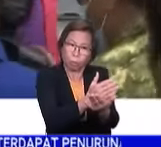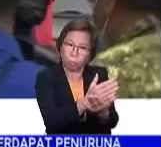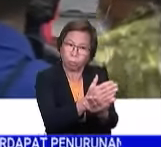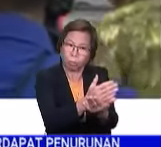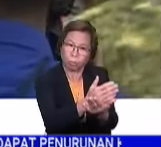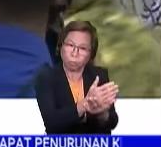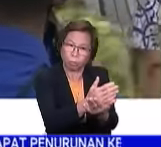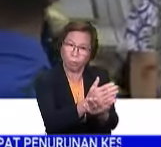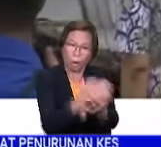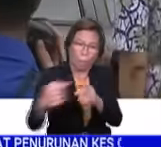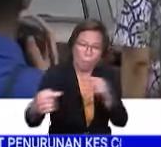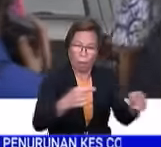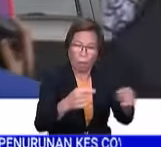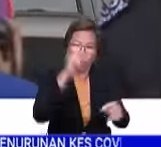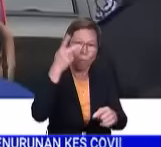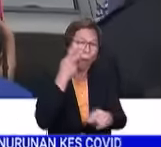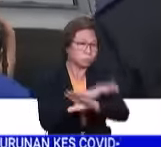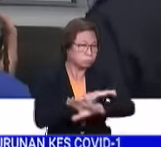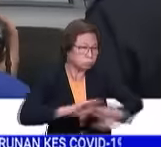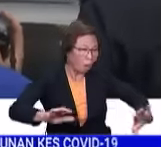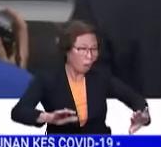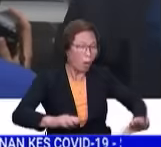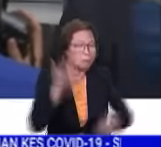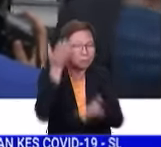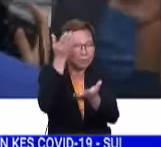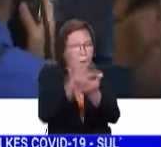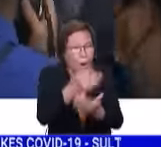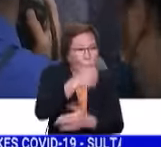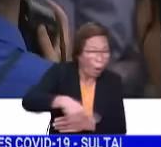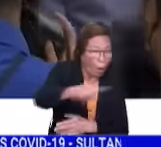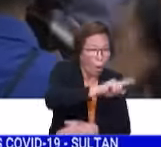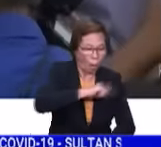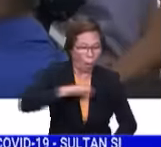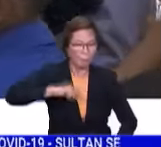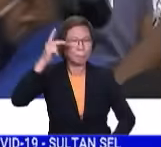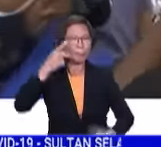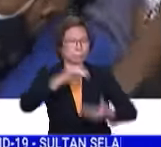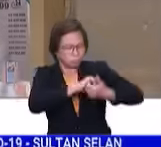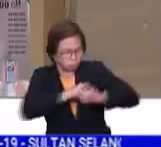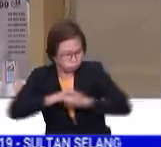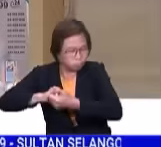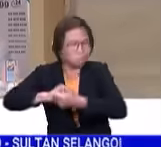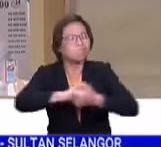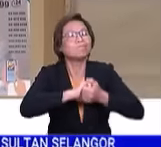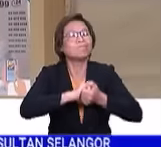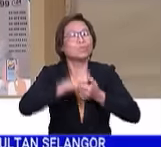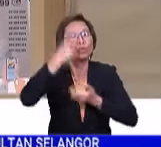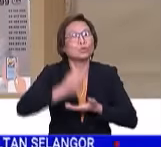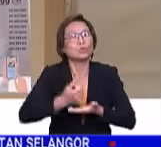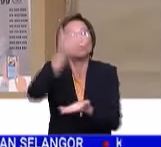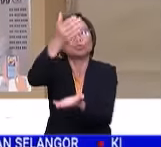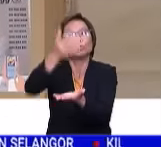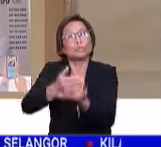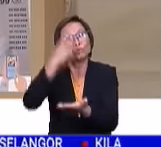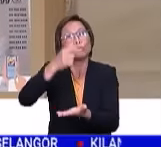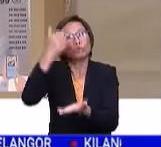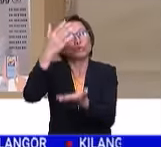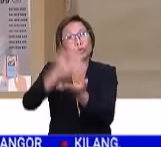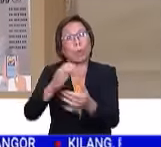perihal politik. Malah beliau menyarankan agar setiap mereka bersatu dan berganding bahu bagi memerangi